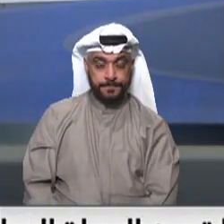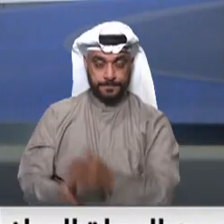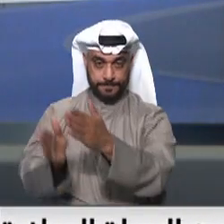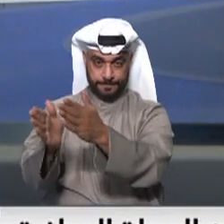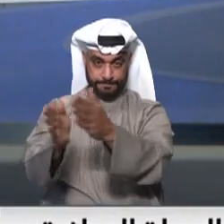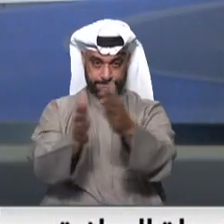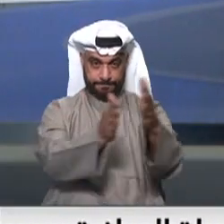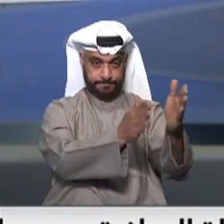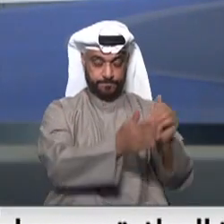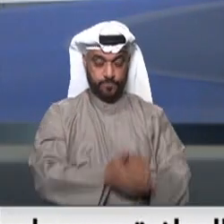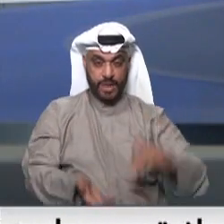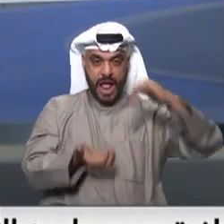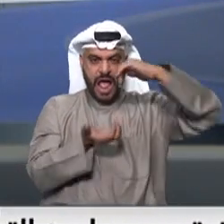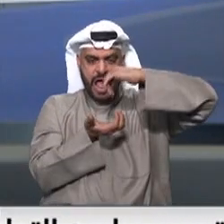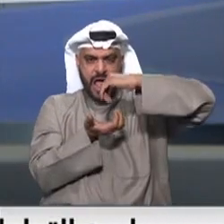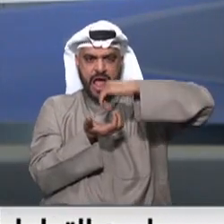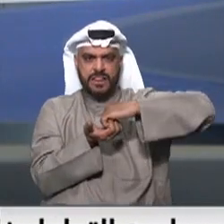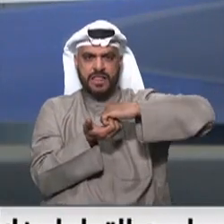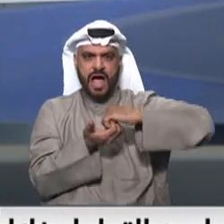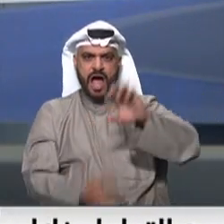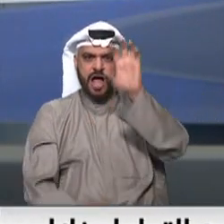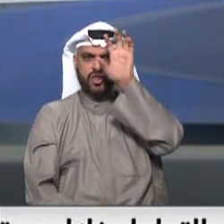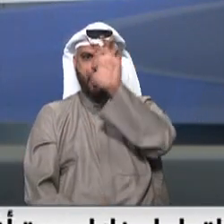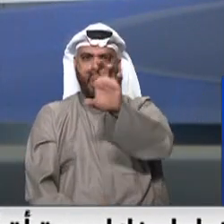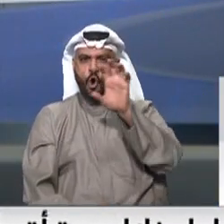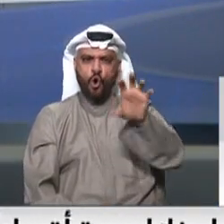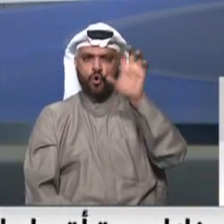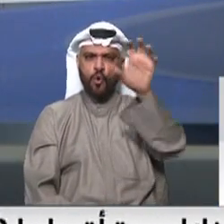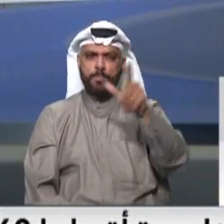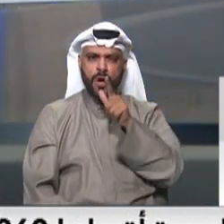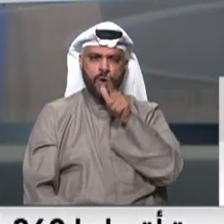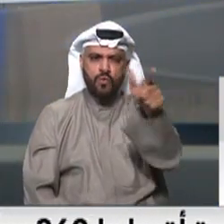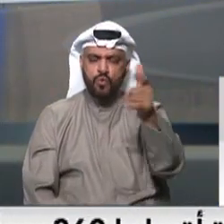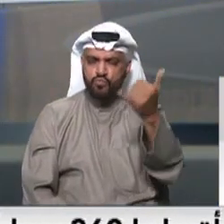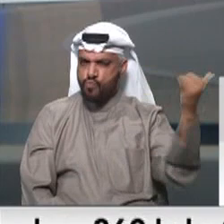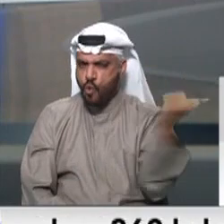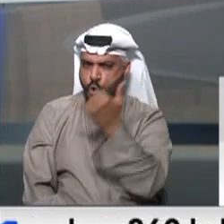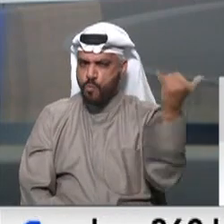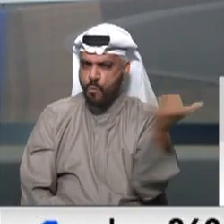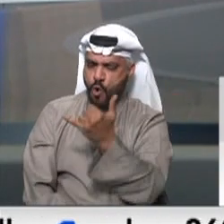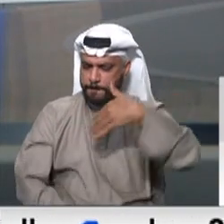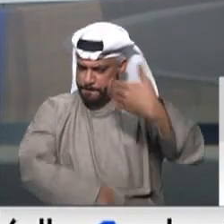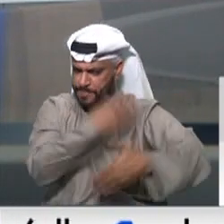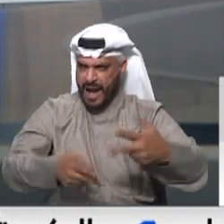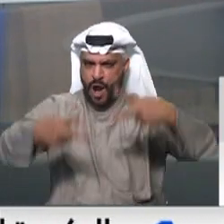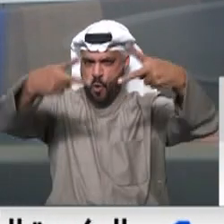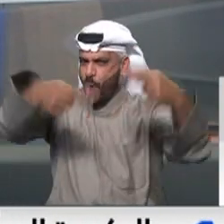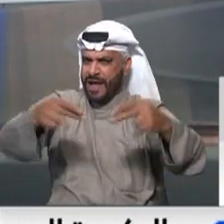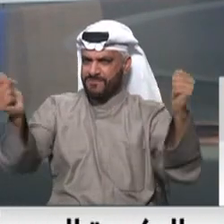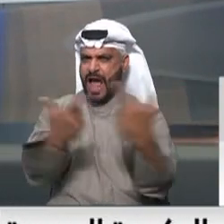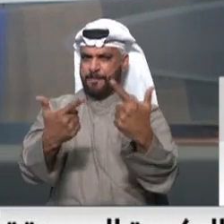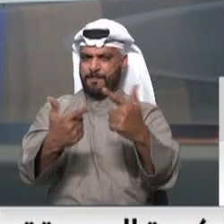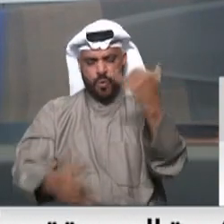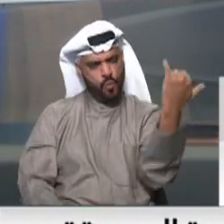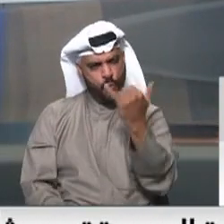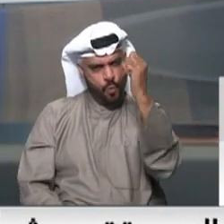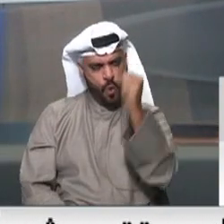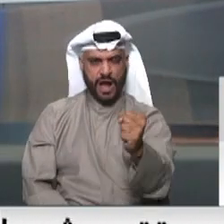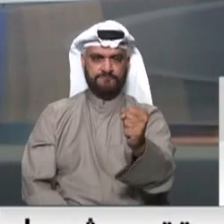شدد الاتحاد الأوروبي على إيجاد الحلول الدبلوماسية لإنهاء العدوان الإسرائيلي على قطاع غزة وعدم جر المنطقة إلى